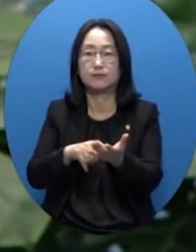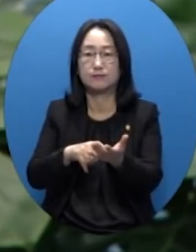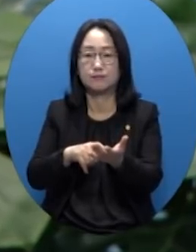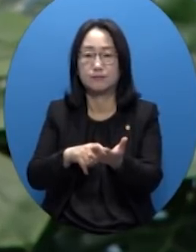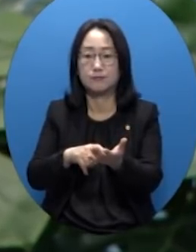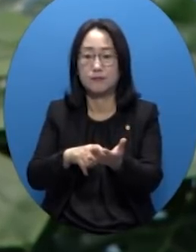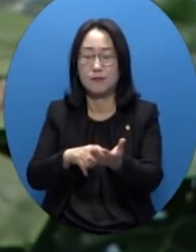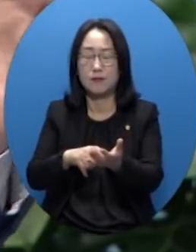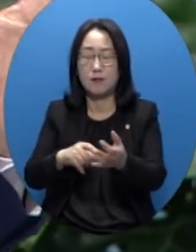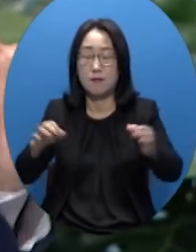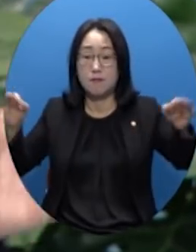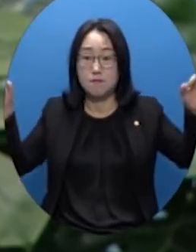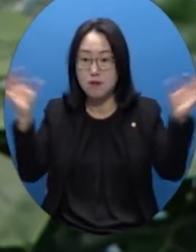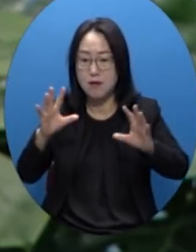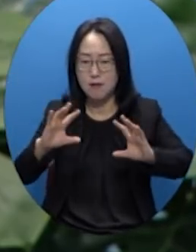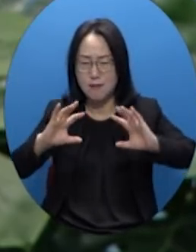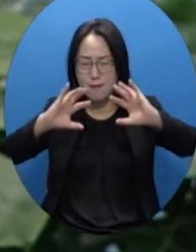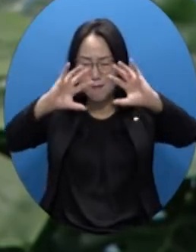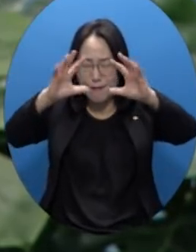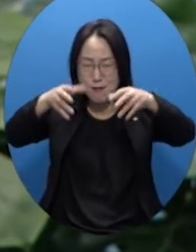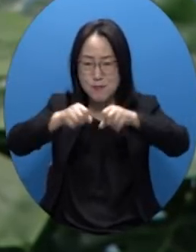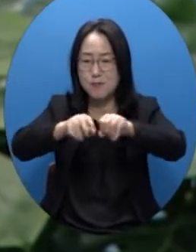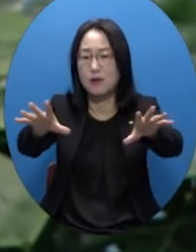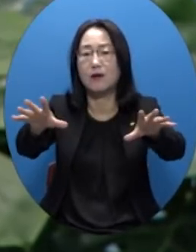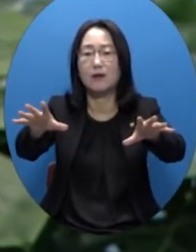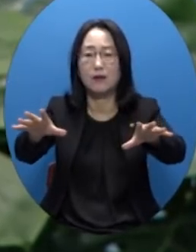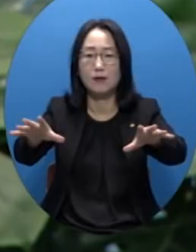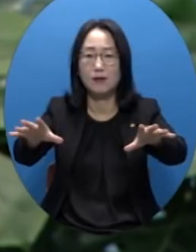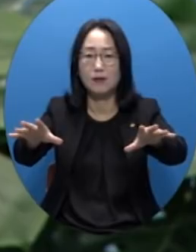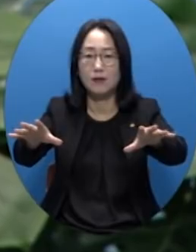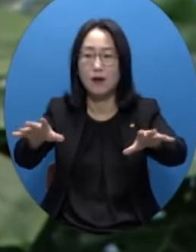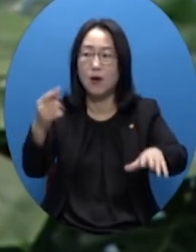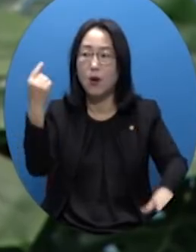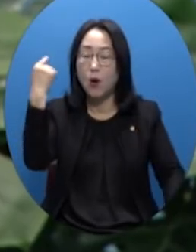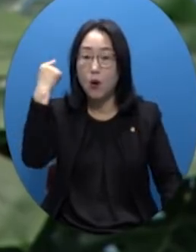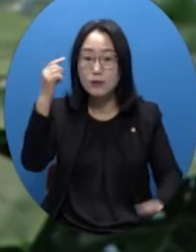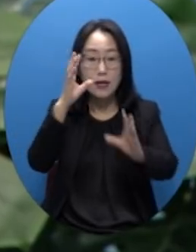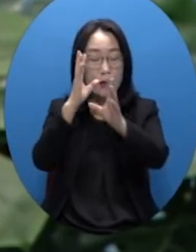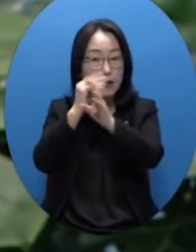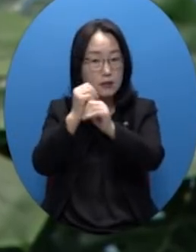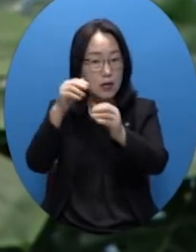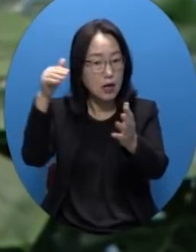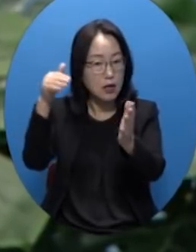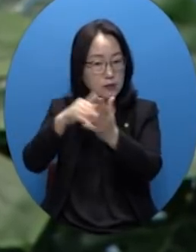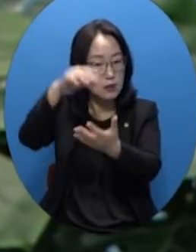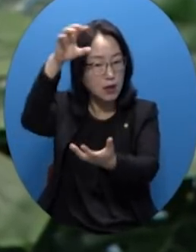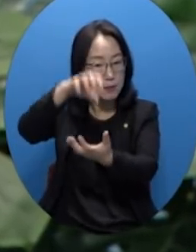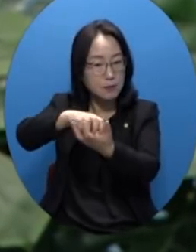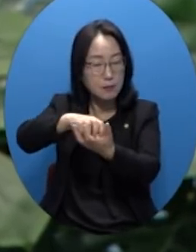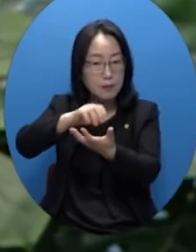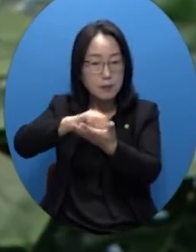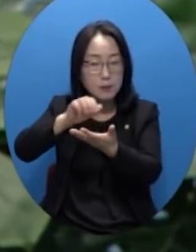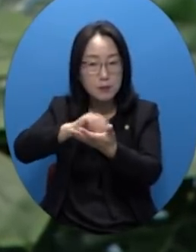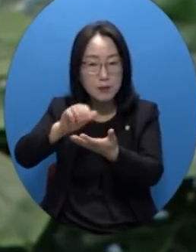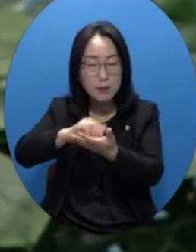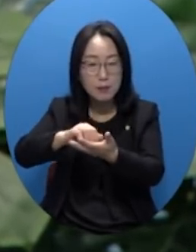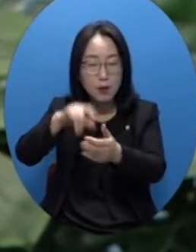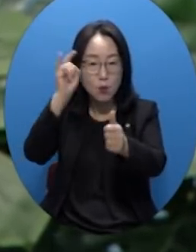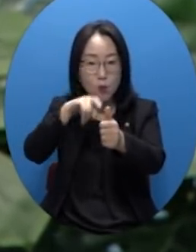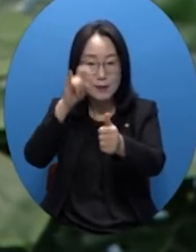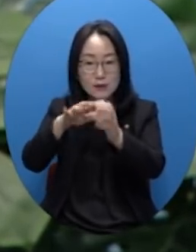순식간에 전 세계로 확산되어 서 어떻게 날짜로 전세계 확장자가